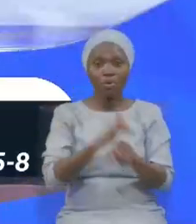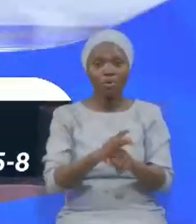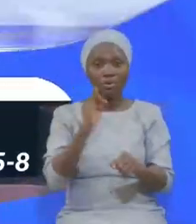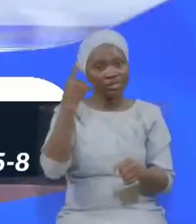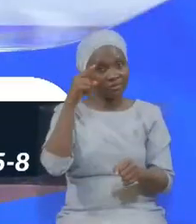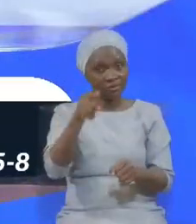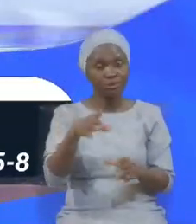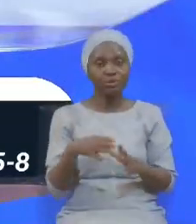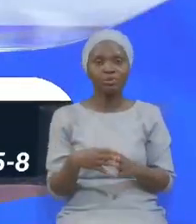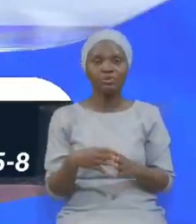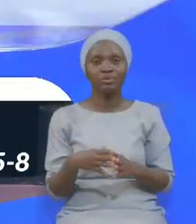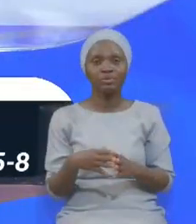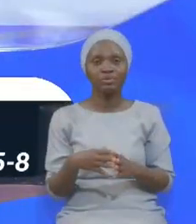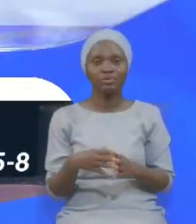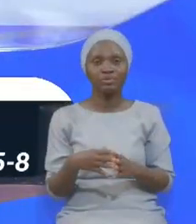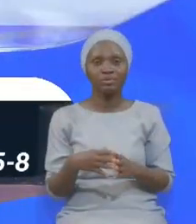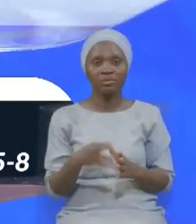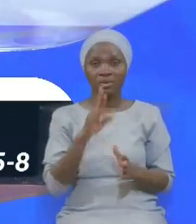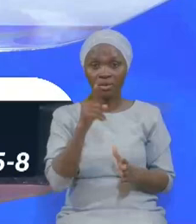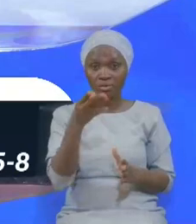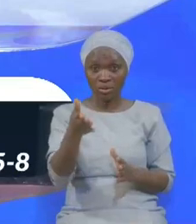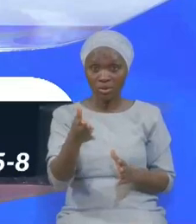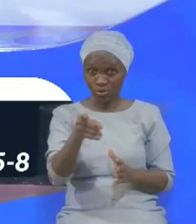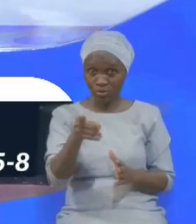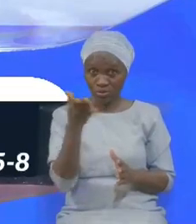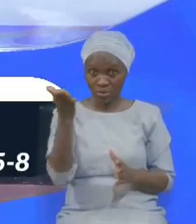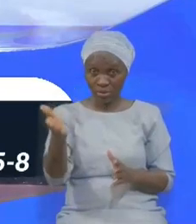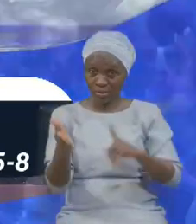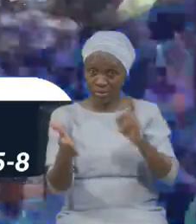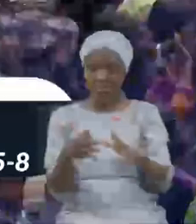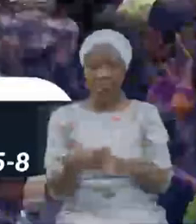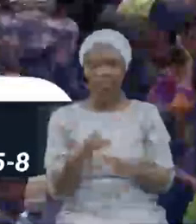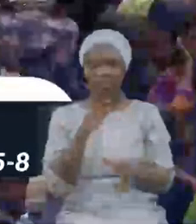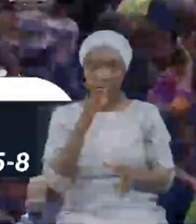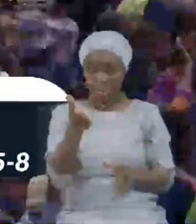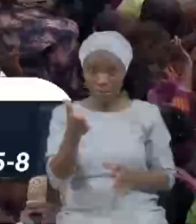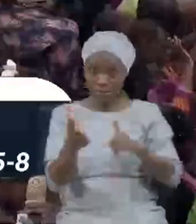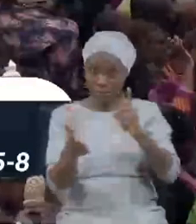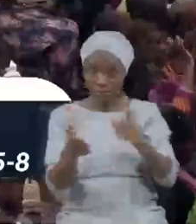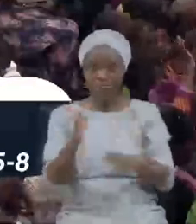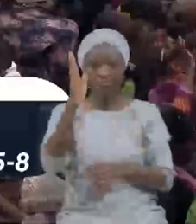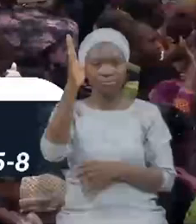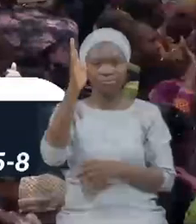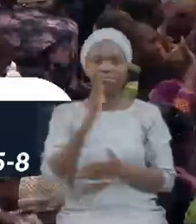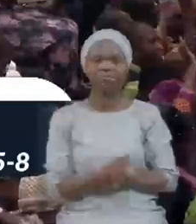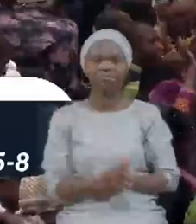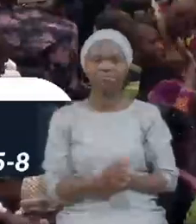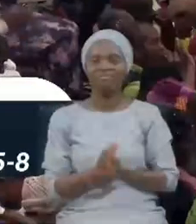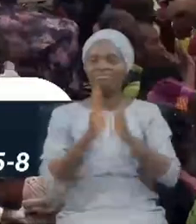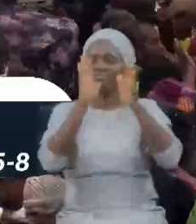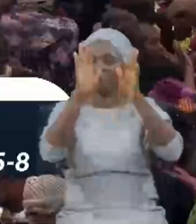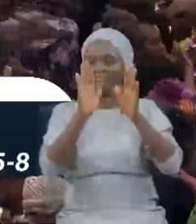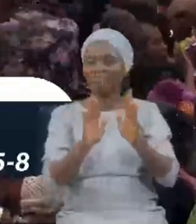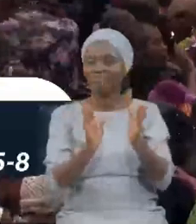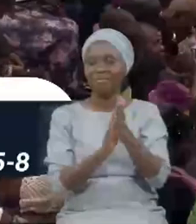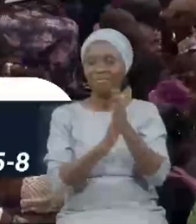est pour vous, où est la personne là? Où est-il, où est-elle? Très merveilleux. Gloire à